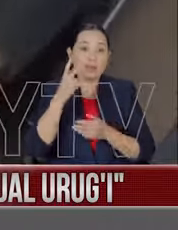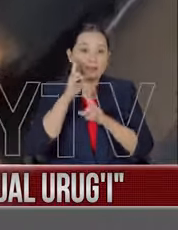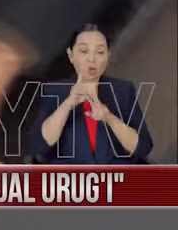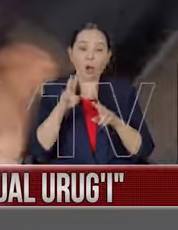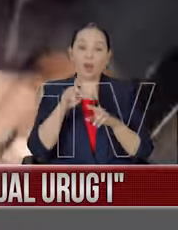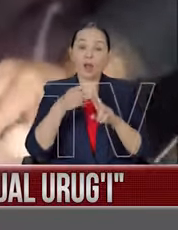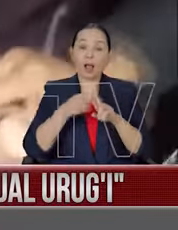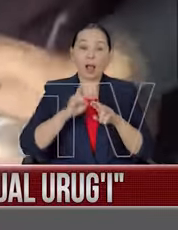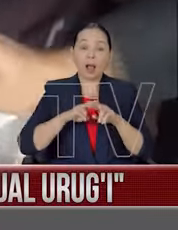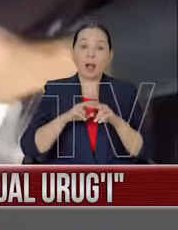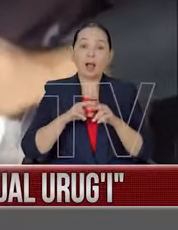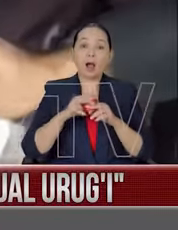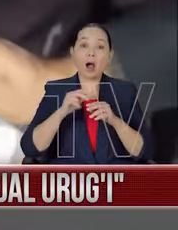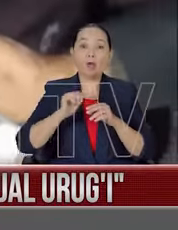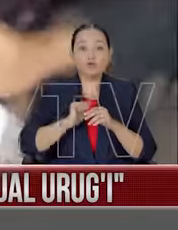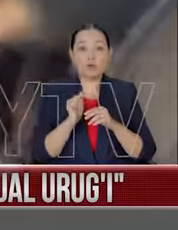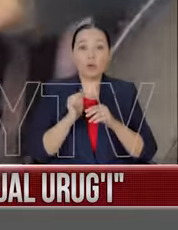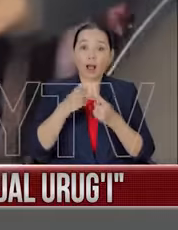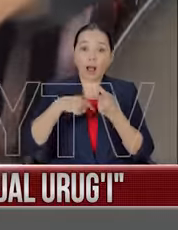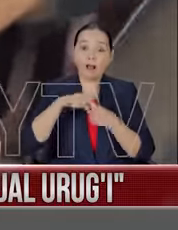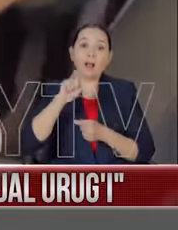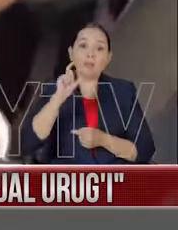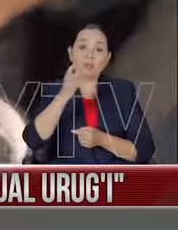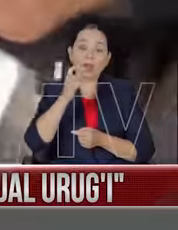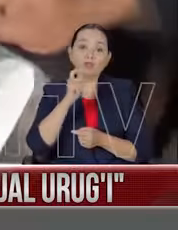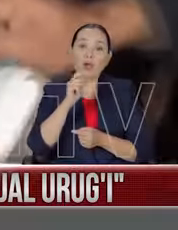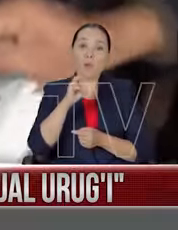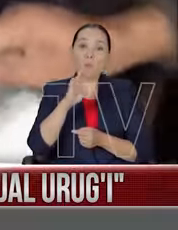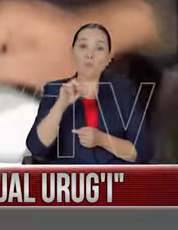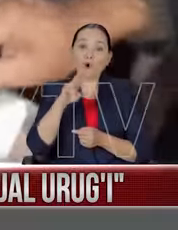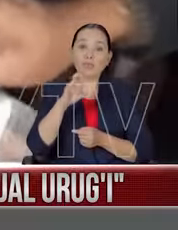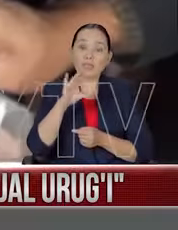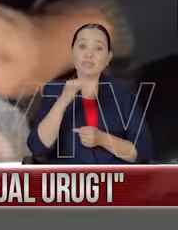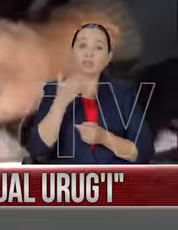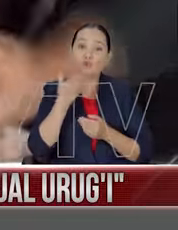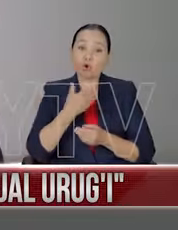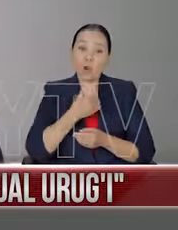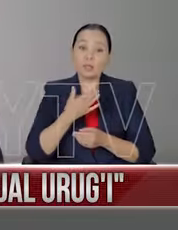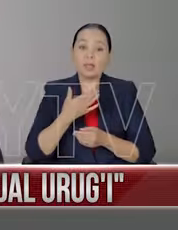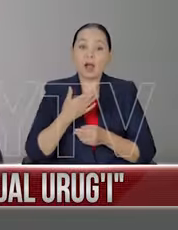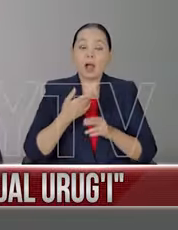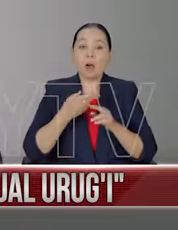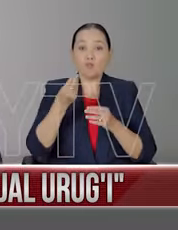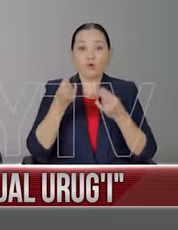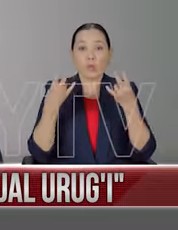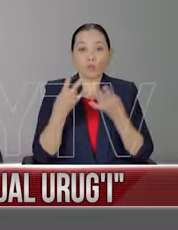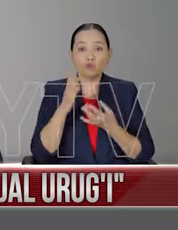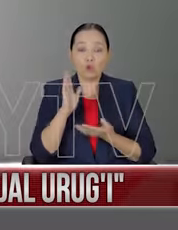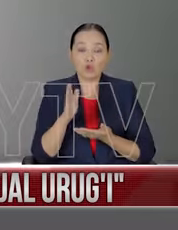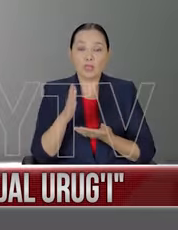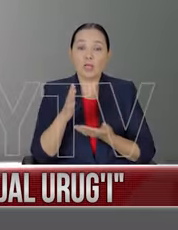notanishlar og'u furush sheriklarga aylanishdi. Nasha giyohvandlik moddasini so'radi. Pulga muhtojligim